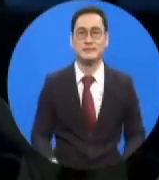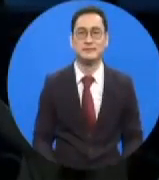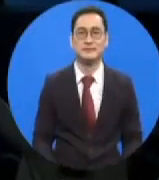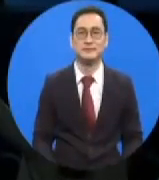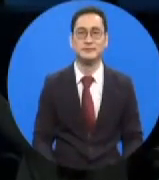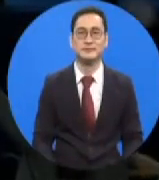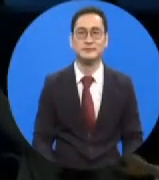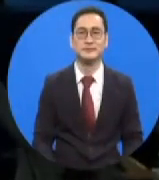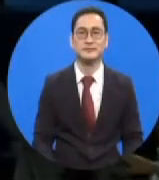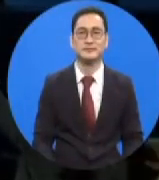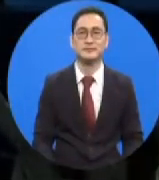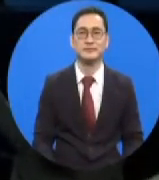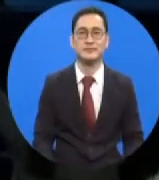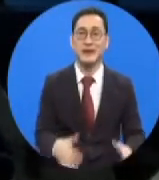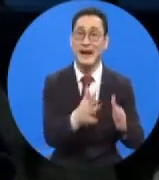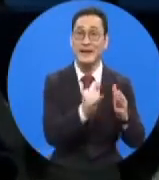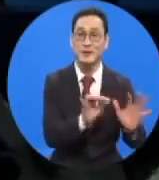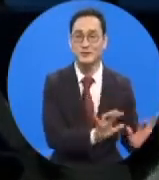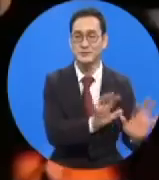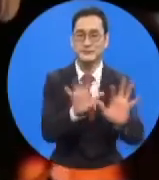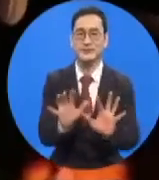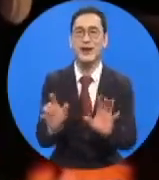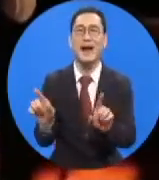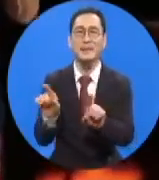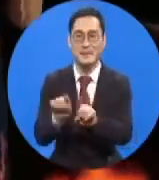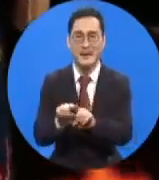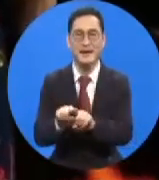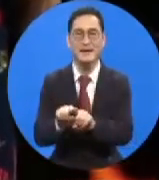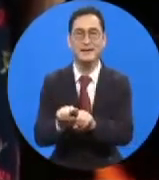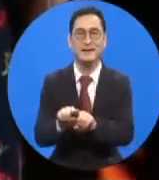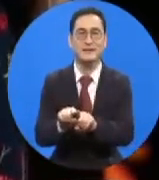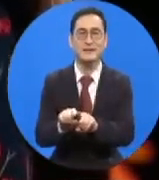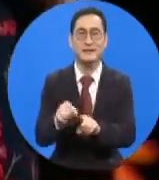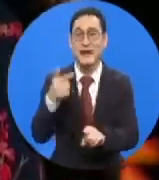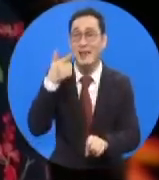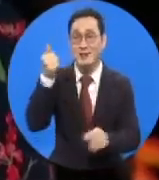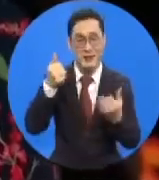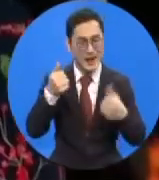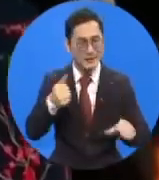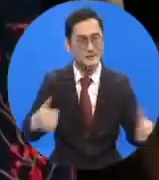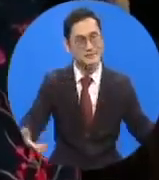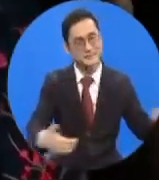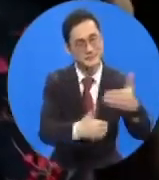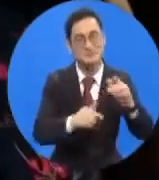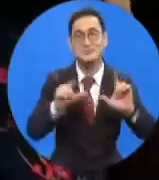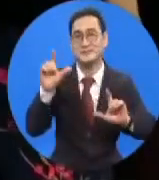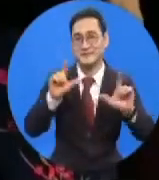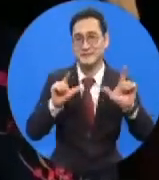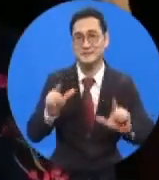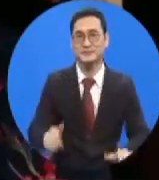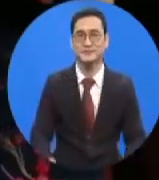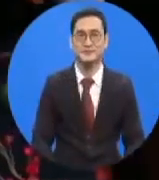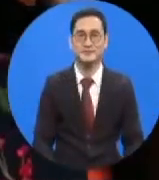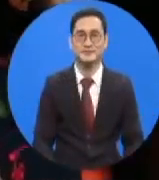승리 연설에서 가족들은 함께했고 부자는 따뜻한 포옹을 나눴습니다. 채널A 뉴스 서채리입니다.